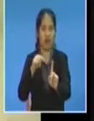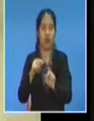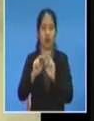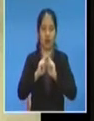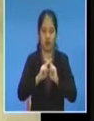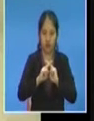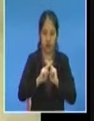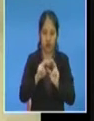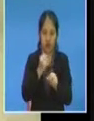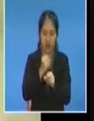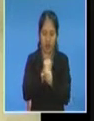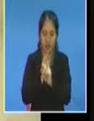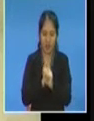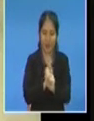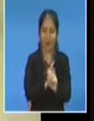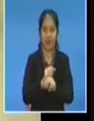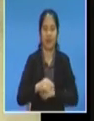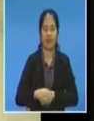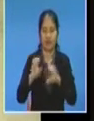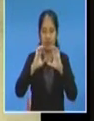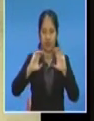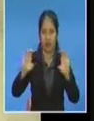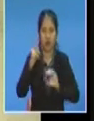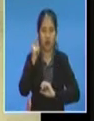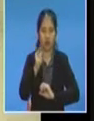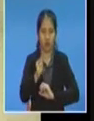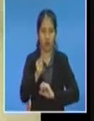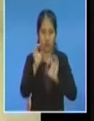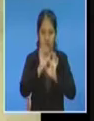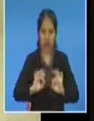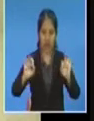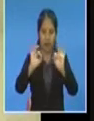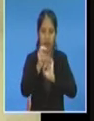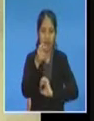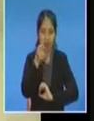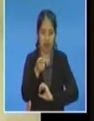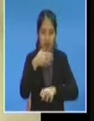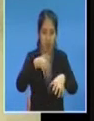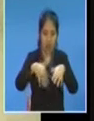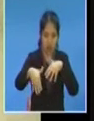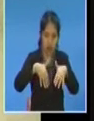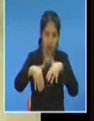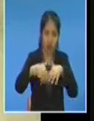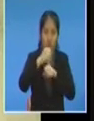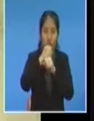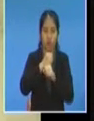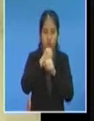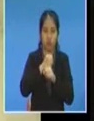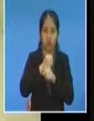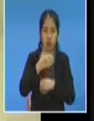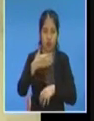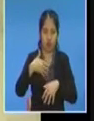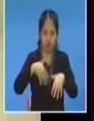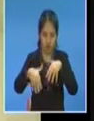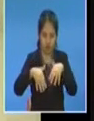รัฐจะต้องให้ความสำคัญในเรื่องของสุขภาพอนามัยของประชาชนโดยเฉพาะผู้สูงวัยอย่างจริ